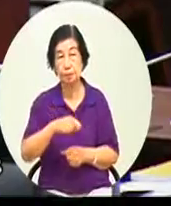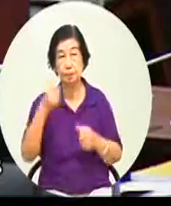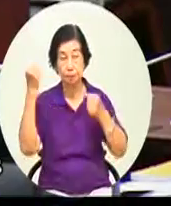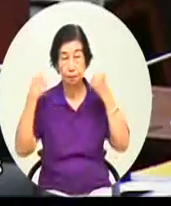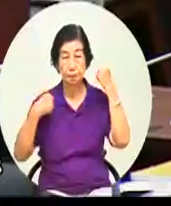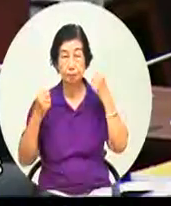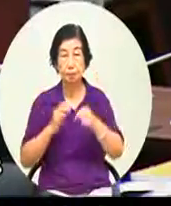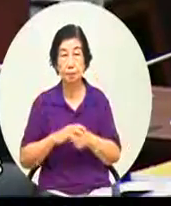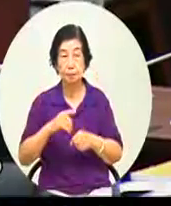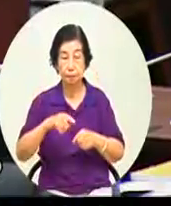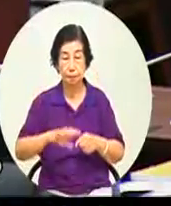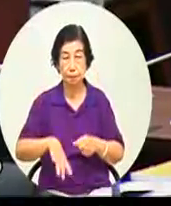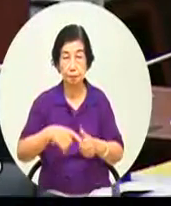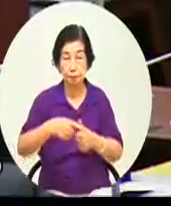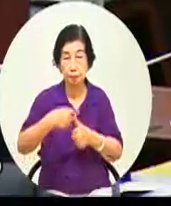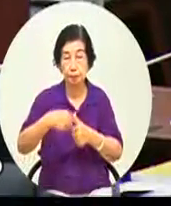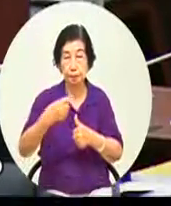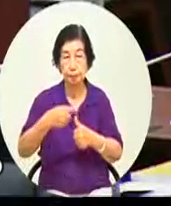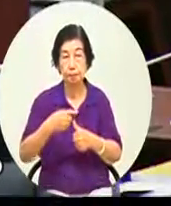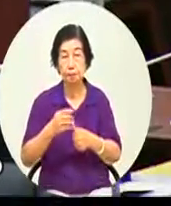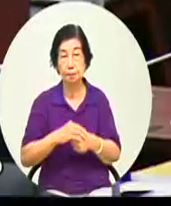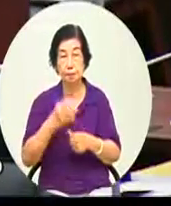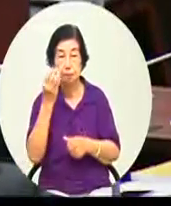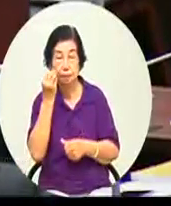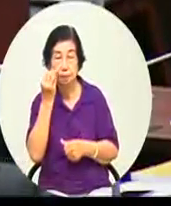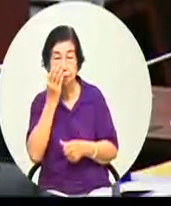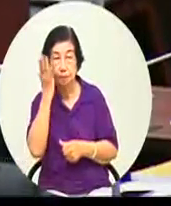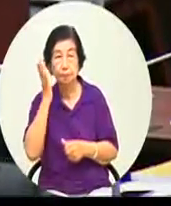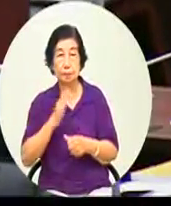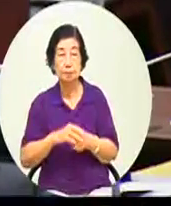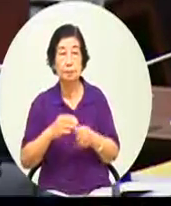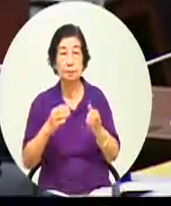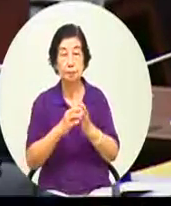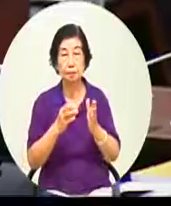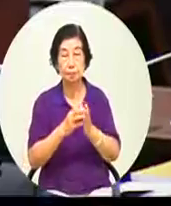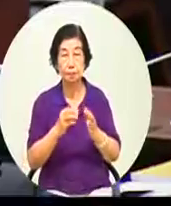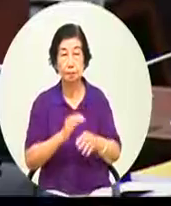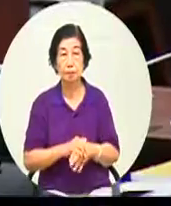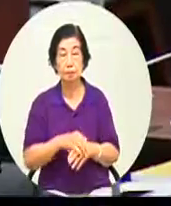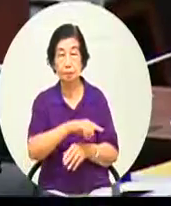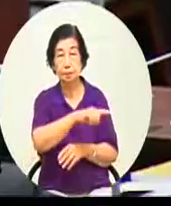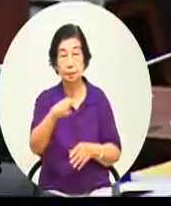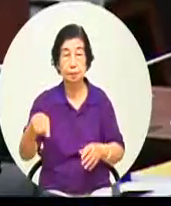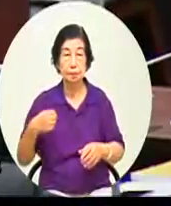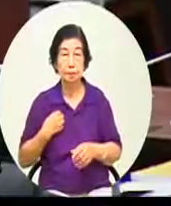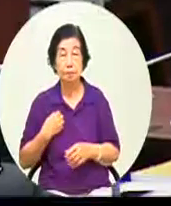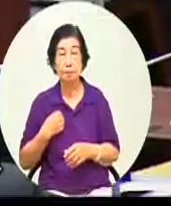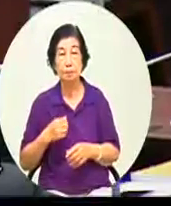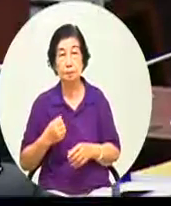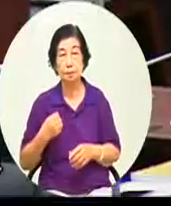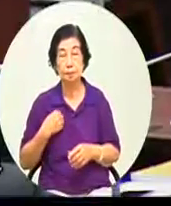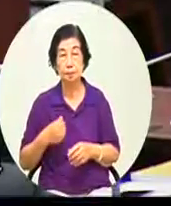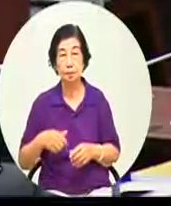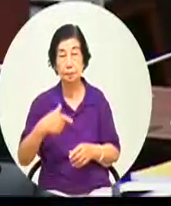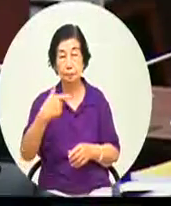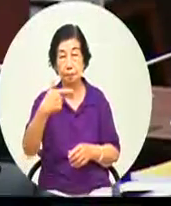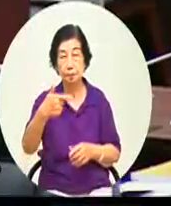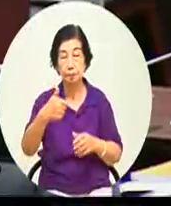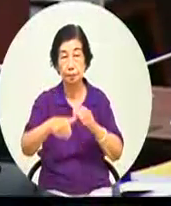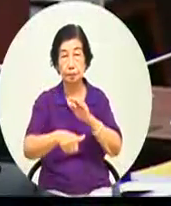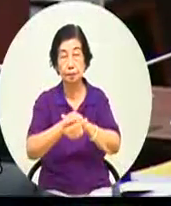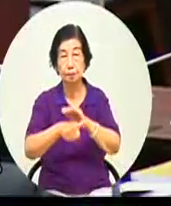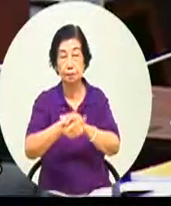交通局啊吼，不，那个观光局啦，观光局，因为大家知影六龟六姑无哪